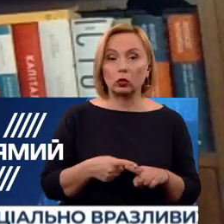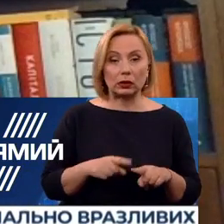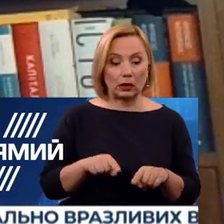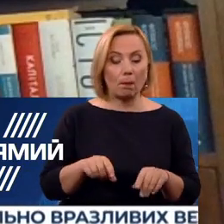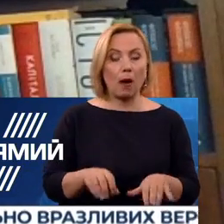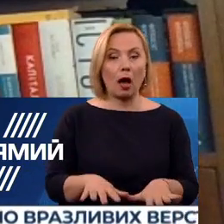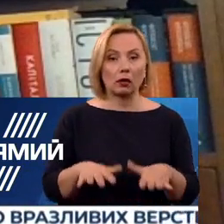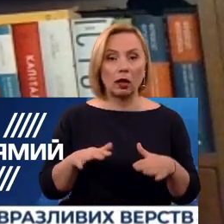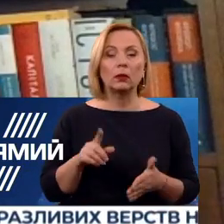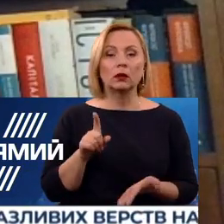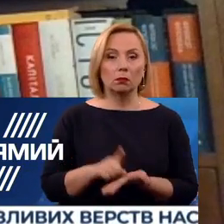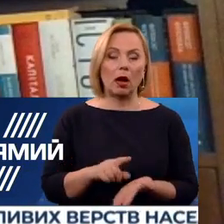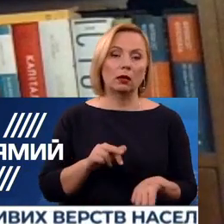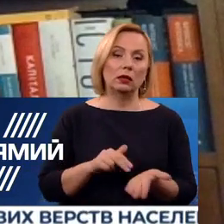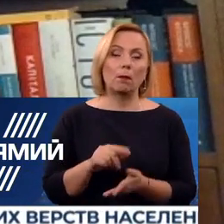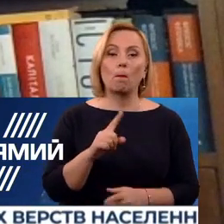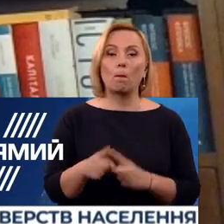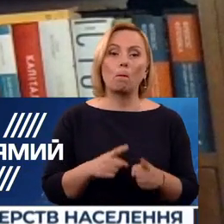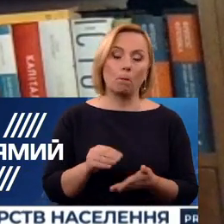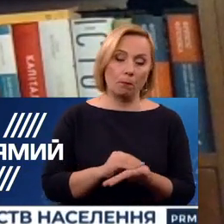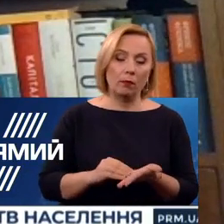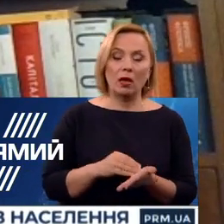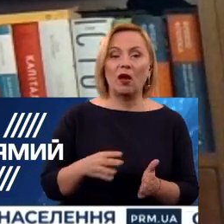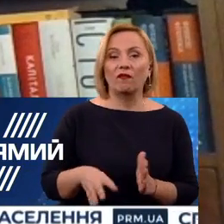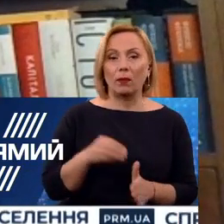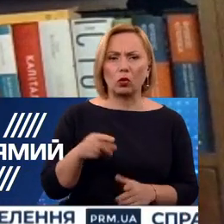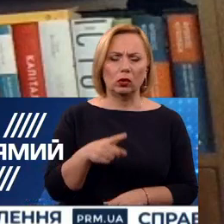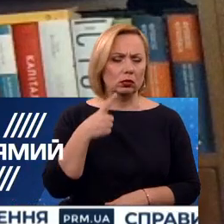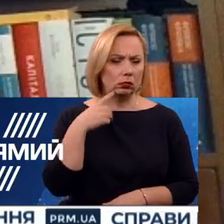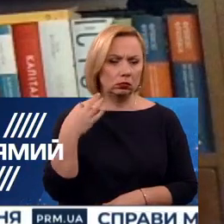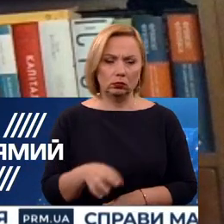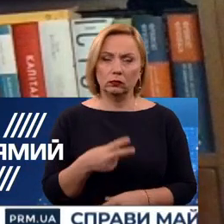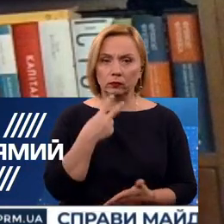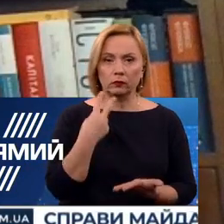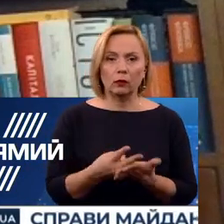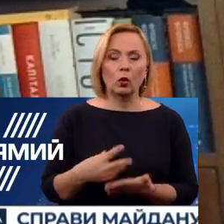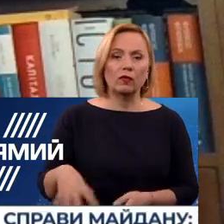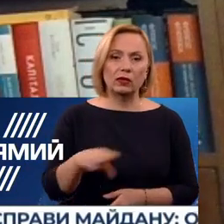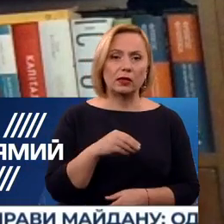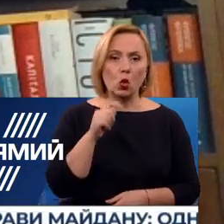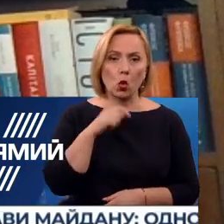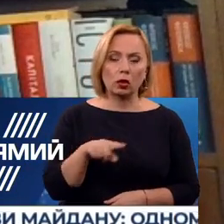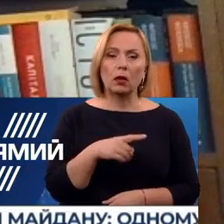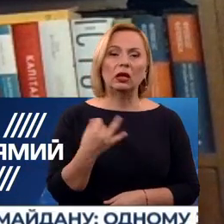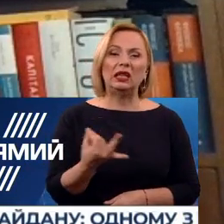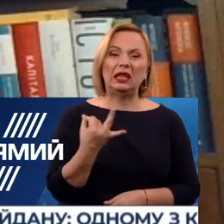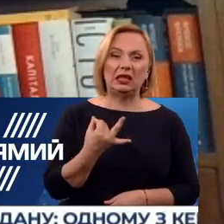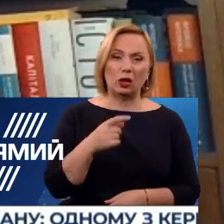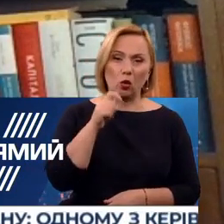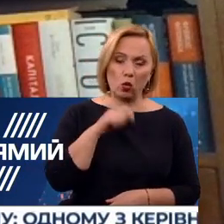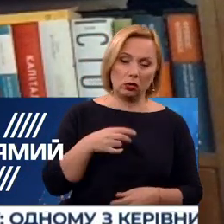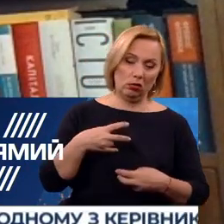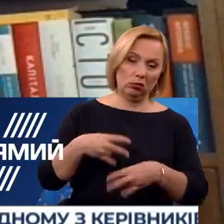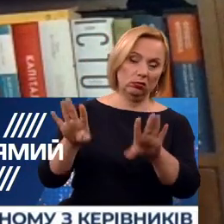йти на перевибори. Вони сьогодні цинічно, демонстративно демонструють цій країні, що їм інтереси України